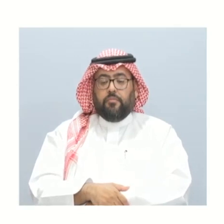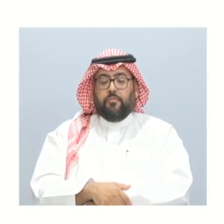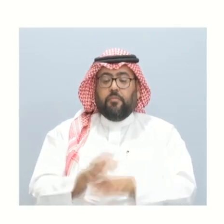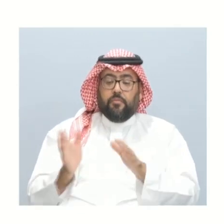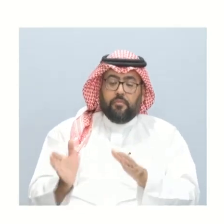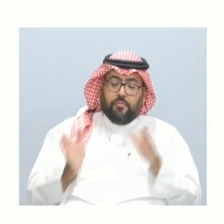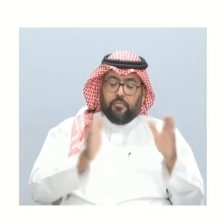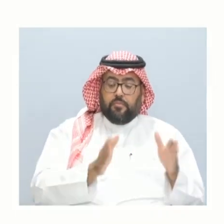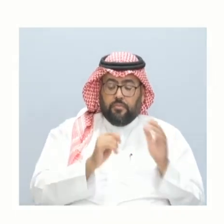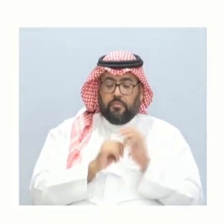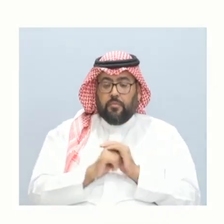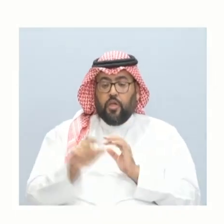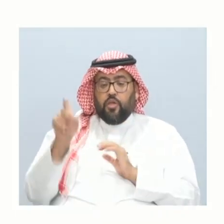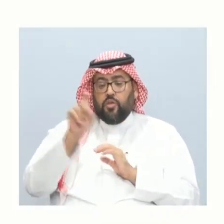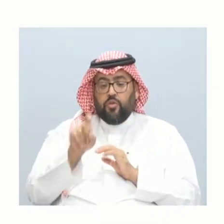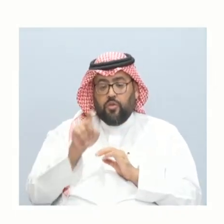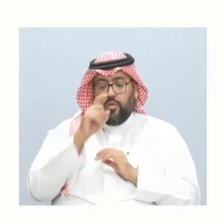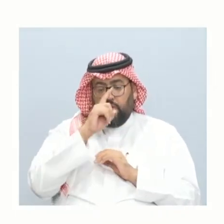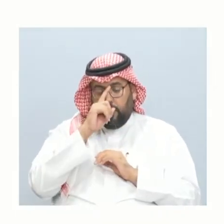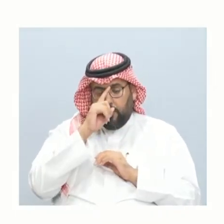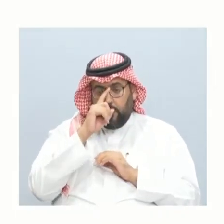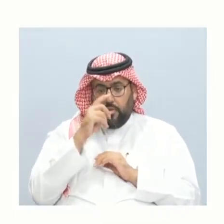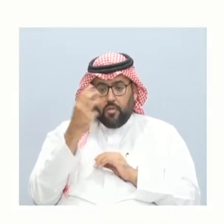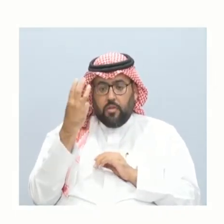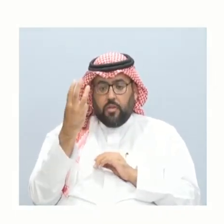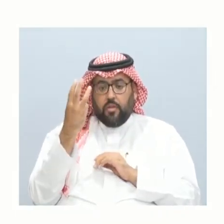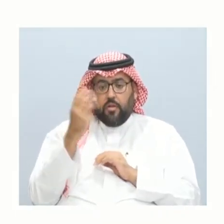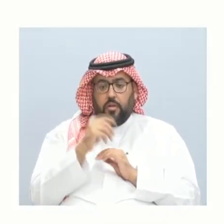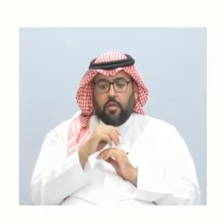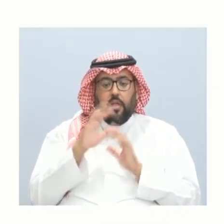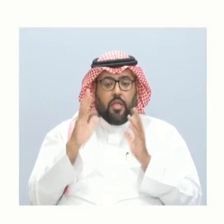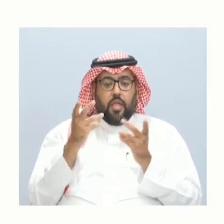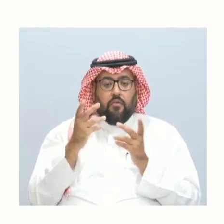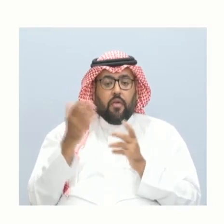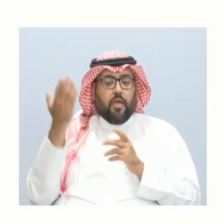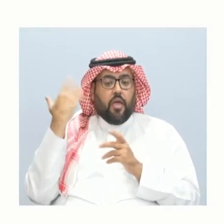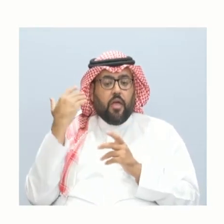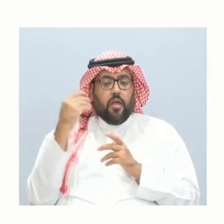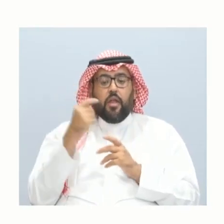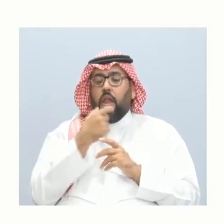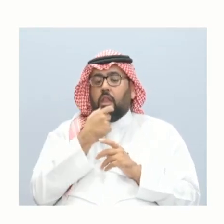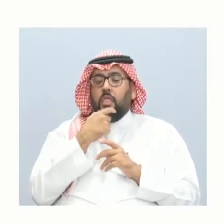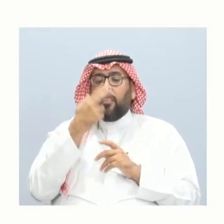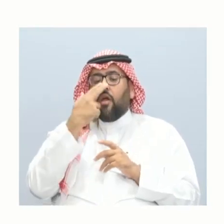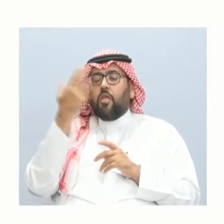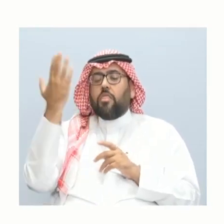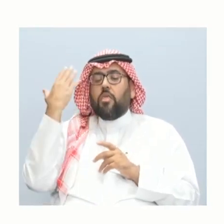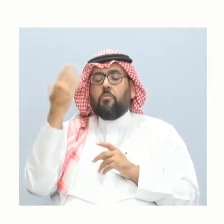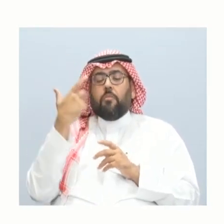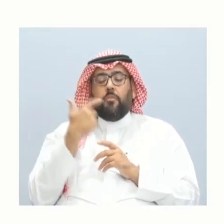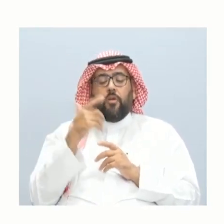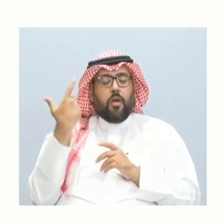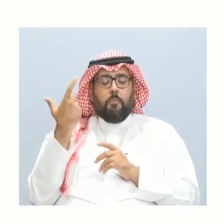ننتقل الى ثالثا كيف كانت مدينه الرياض في